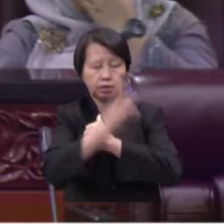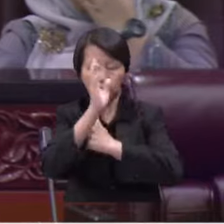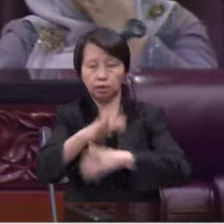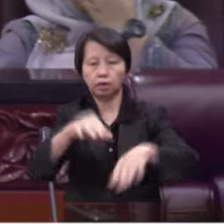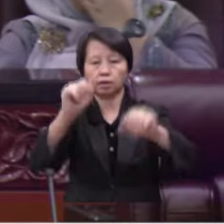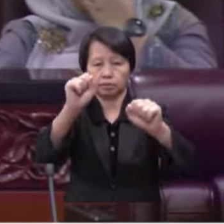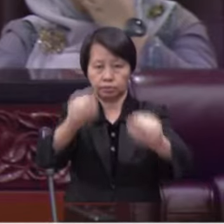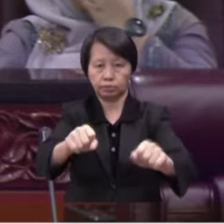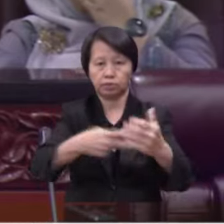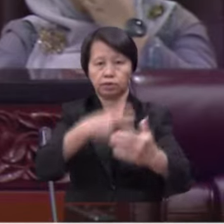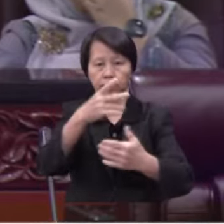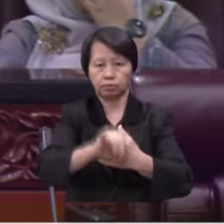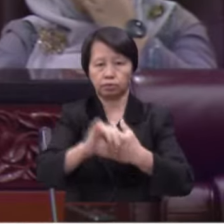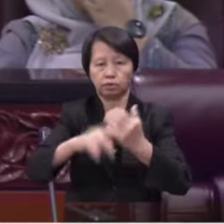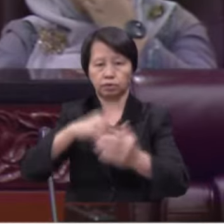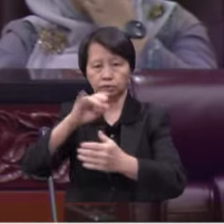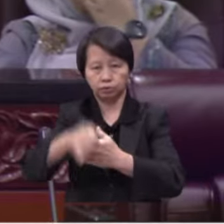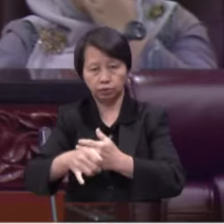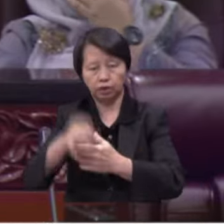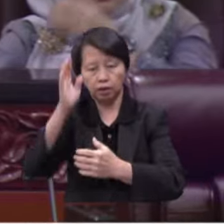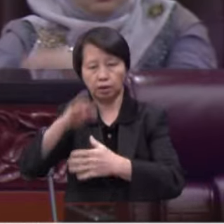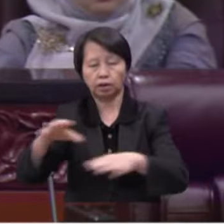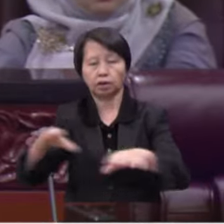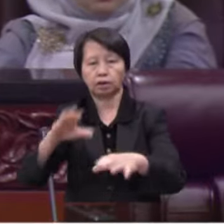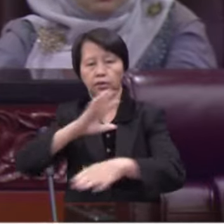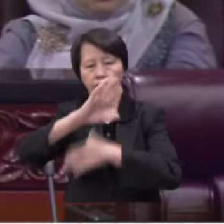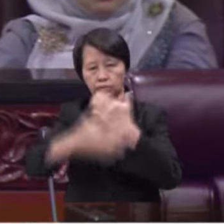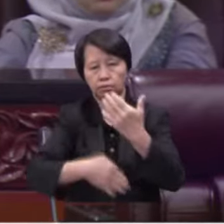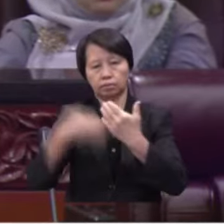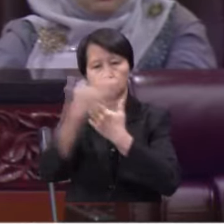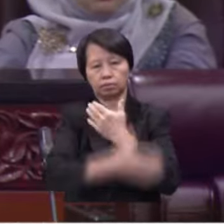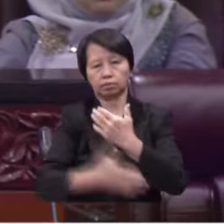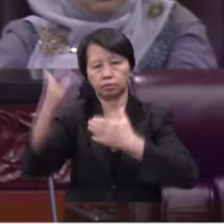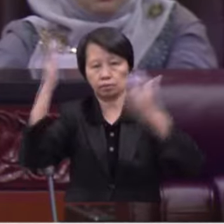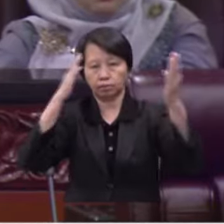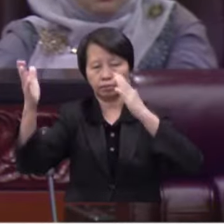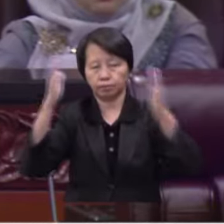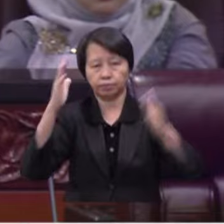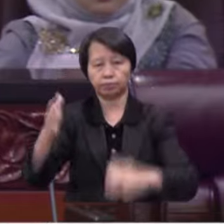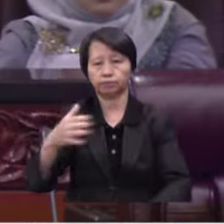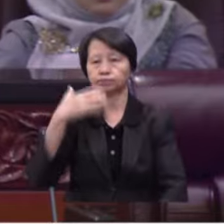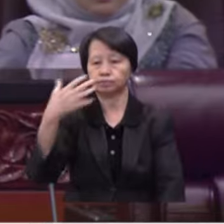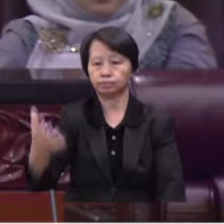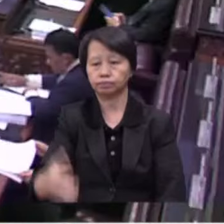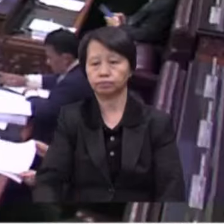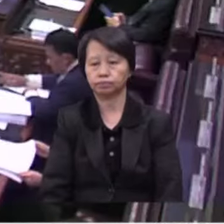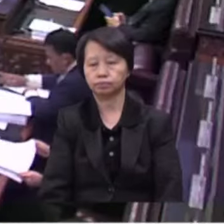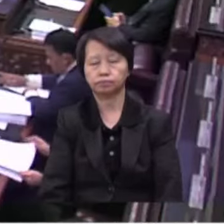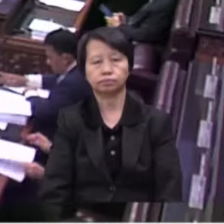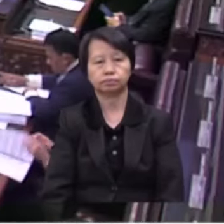membolehkan akan dilaksanakan di seluruh negara terima kasih timbalnya